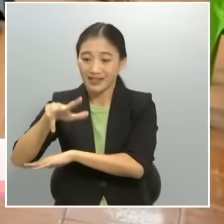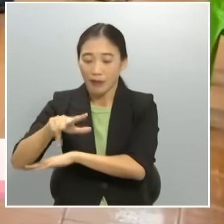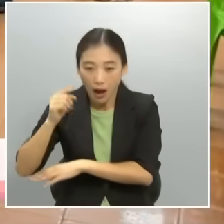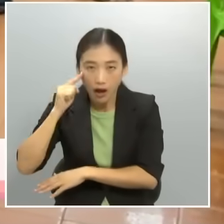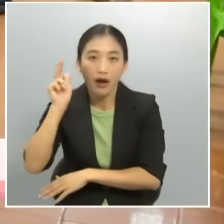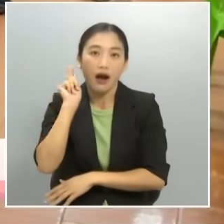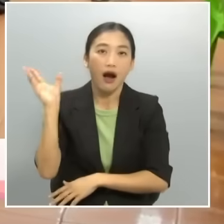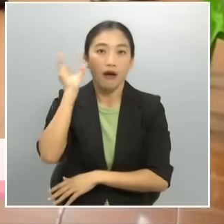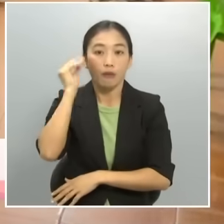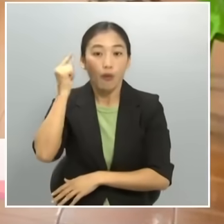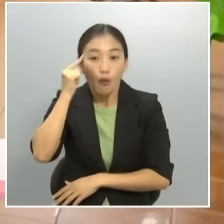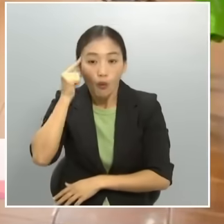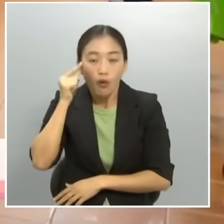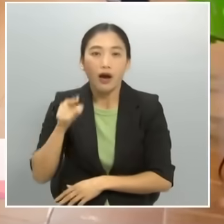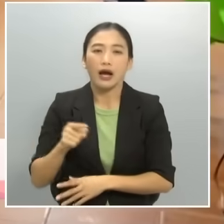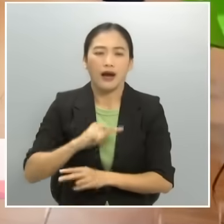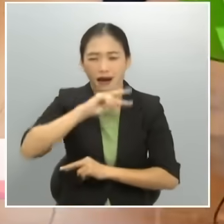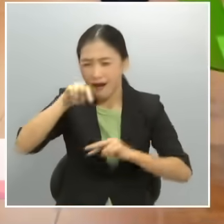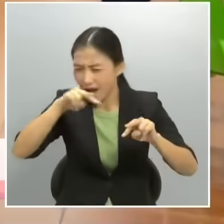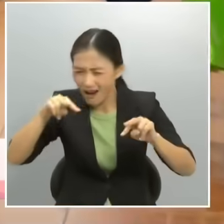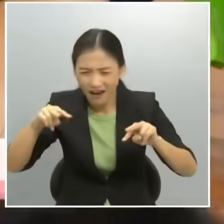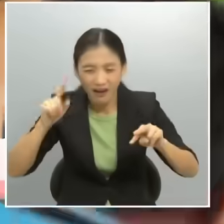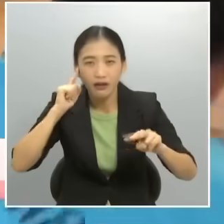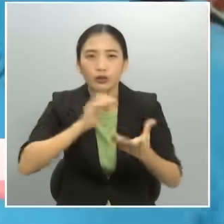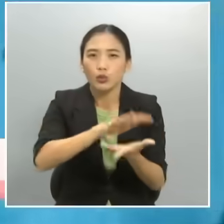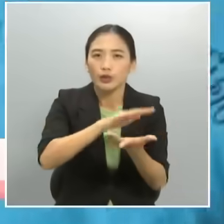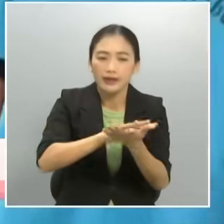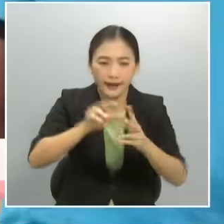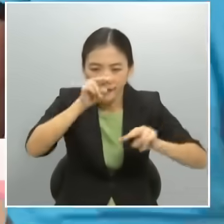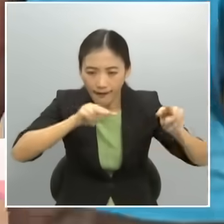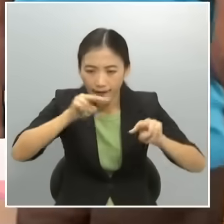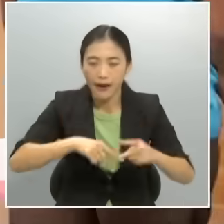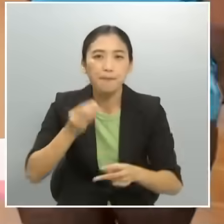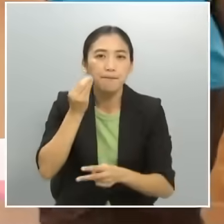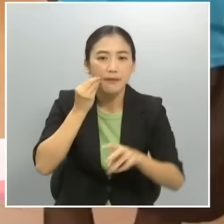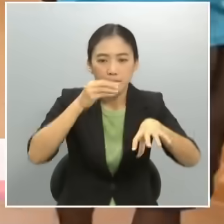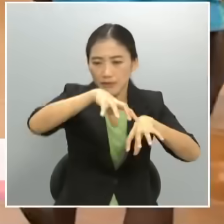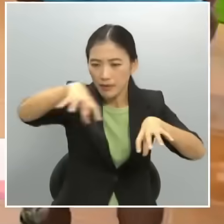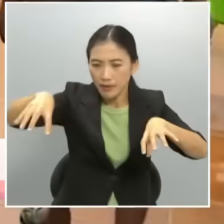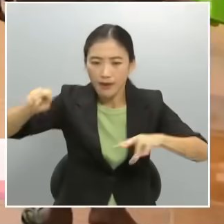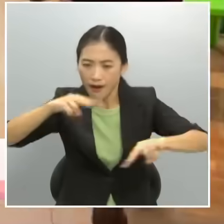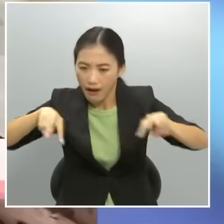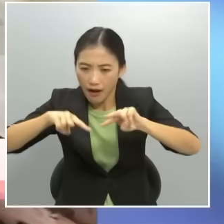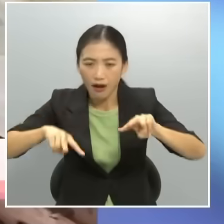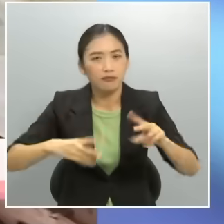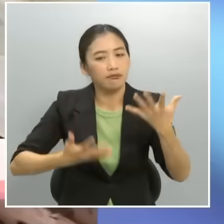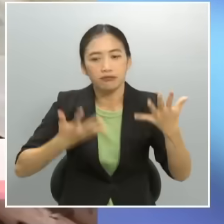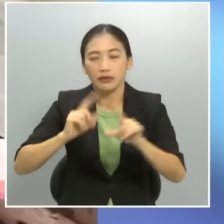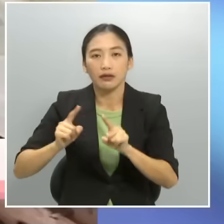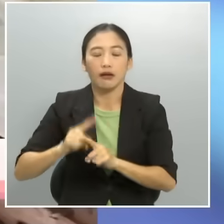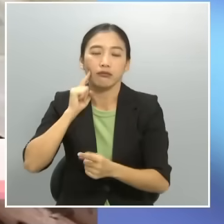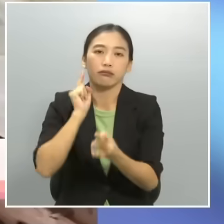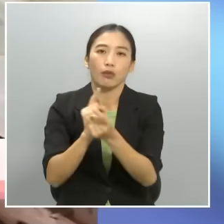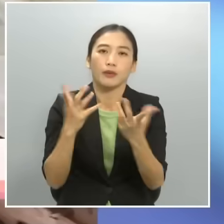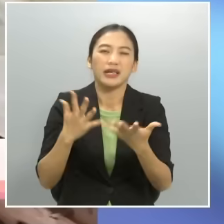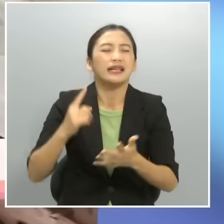กันตามหาทั้งในโรงเรียนทั้งในหมู่บ้านแล้วก็สถานที่ต่างๆแต่ไม่เจอสาเหตุก็คาดว่าอัมพลน่าจะโมโ